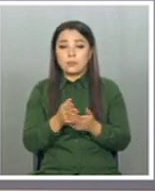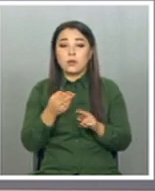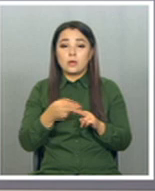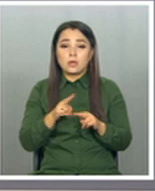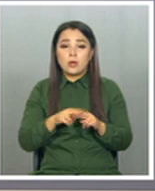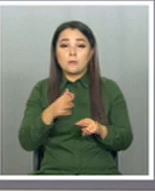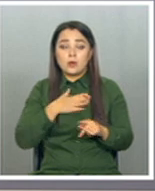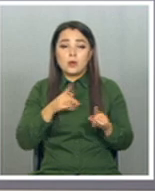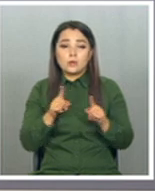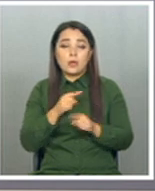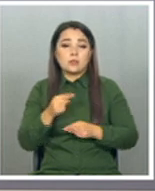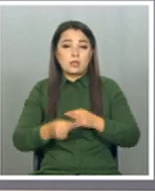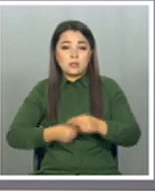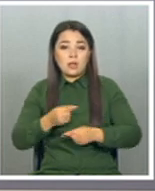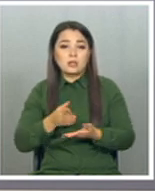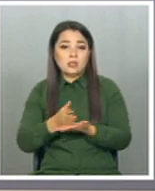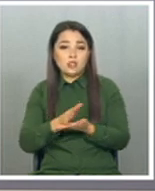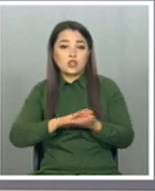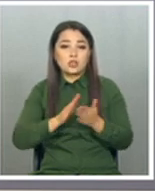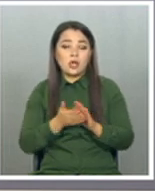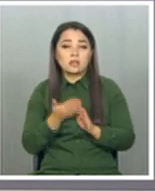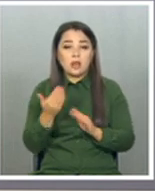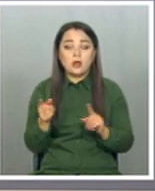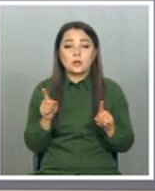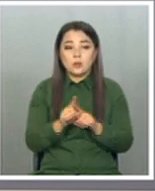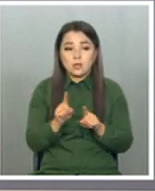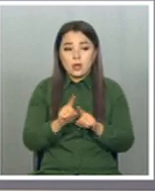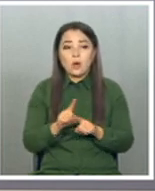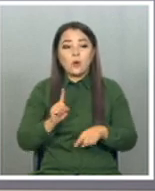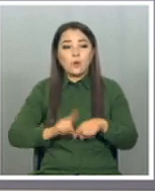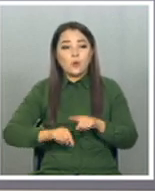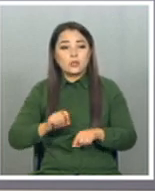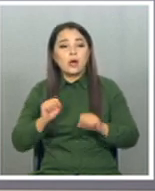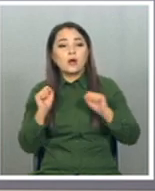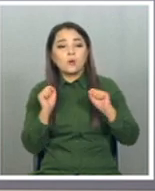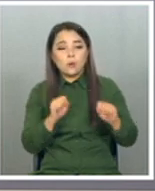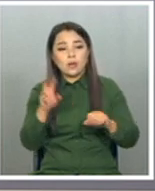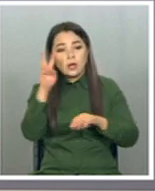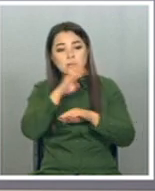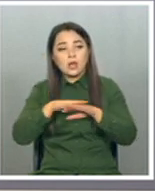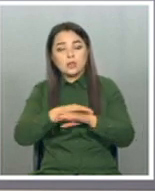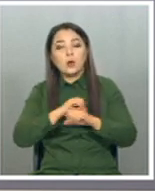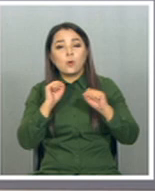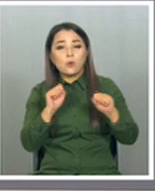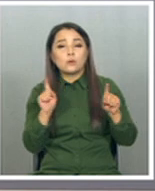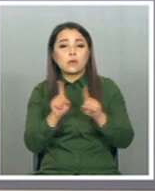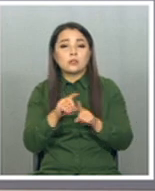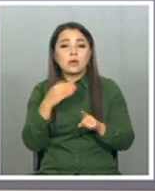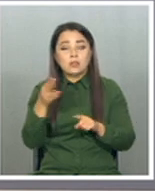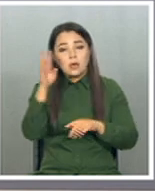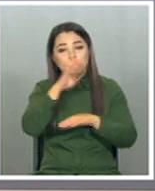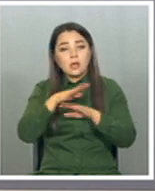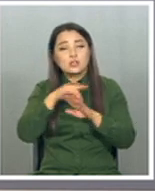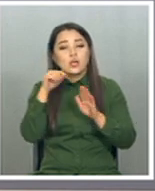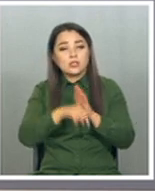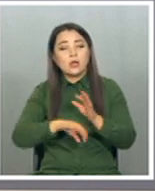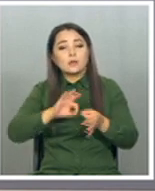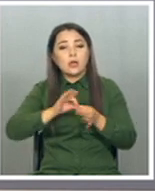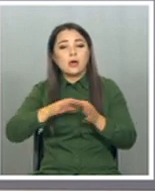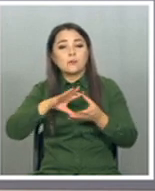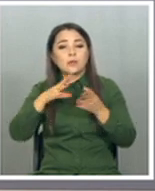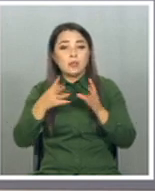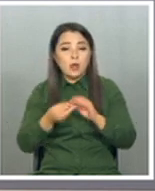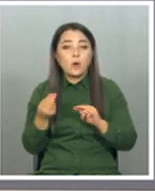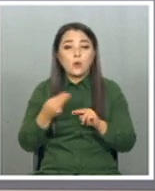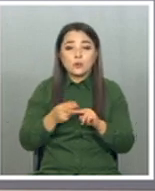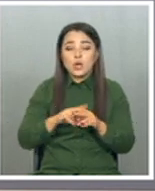сол дәуірдегі саяси жағдайларды, отан қорғау, ел қорғау үшін, ел ішіндегі мәселелерді